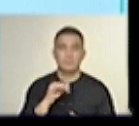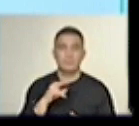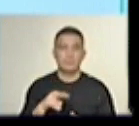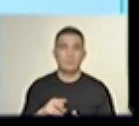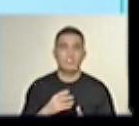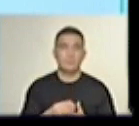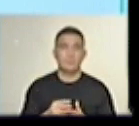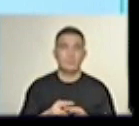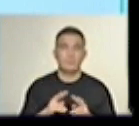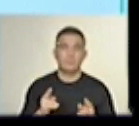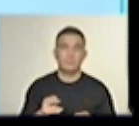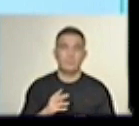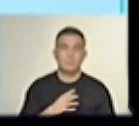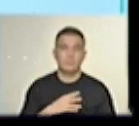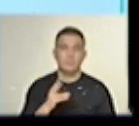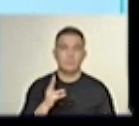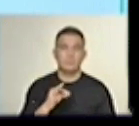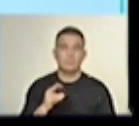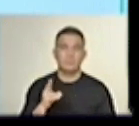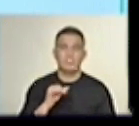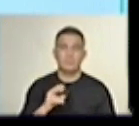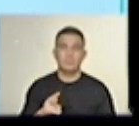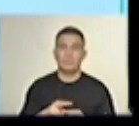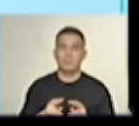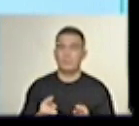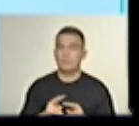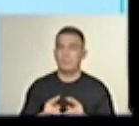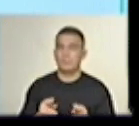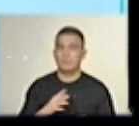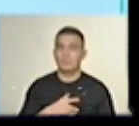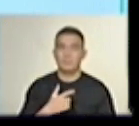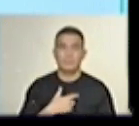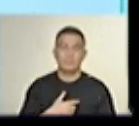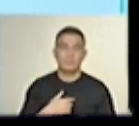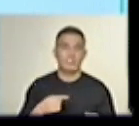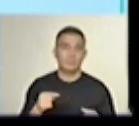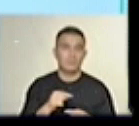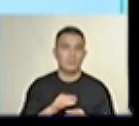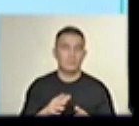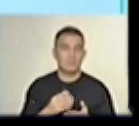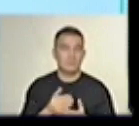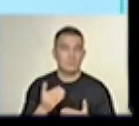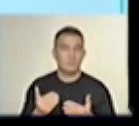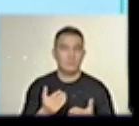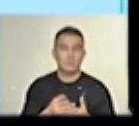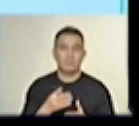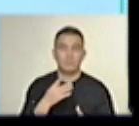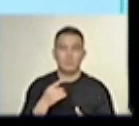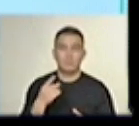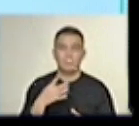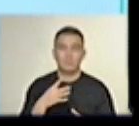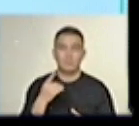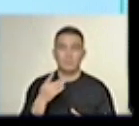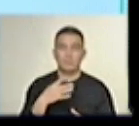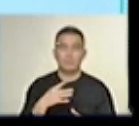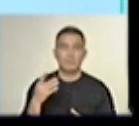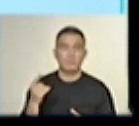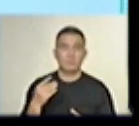teng, chunki ularning modullari 41 ga teng, o'zi esa teng emas. -41 41 ga teng